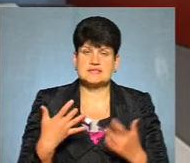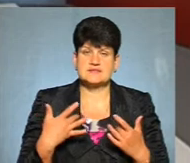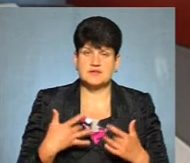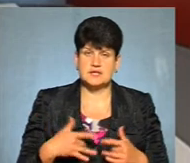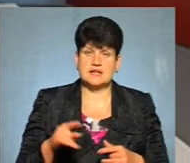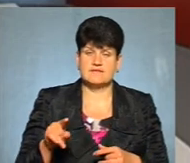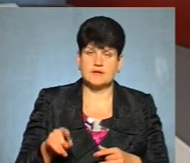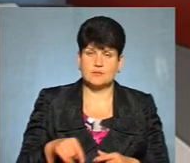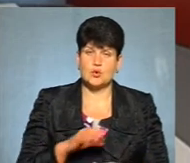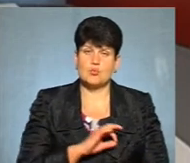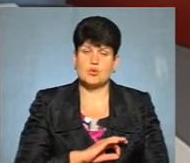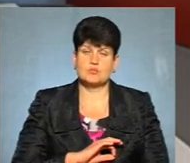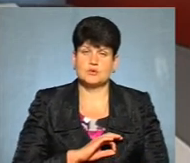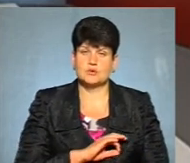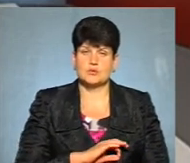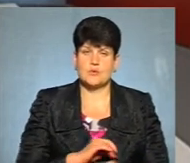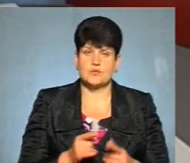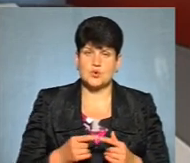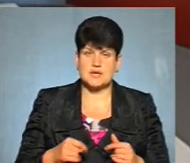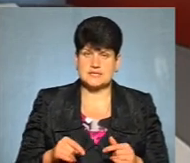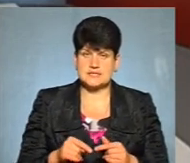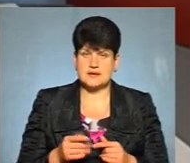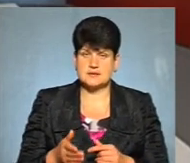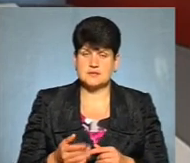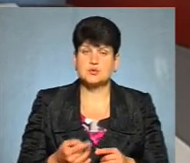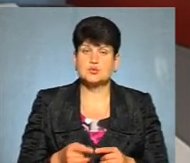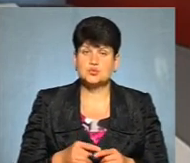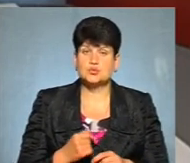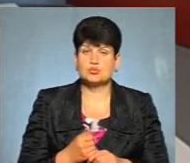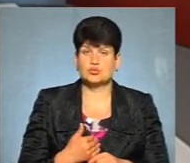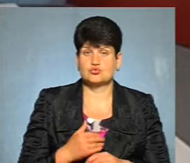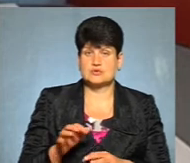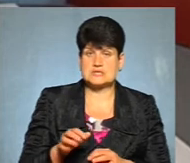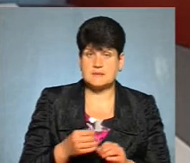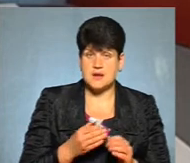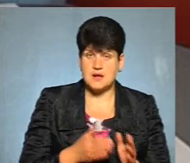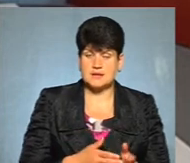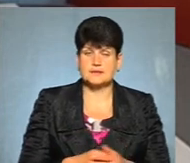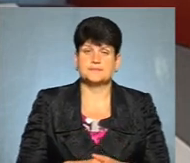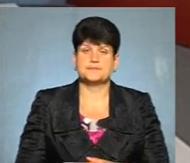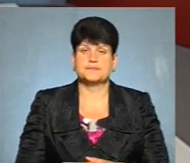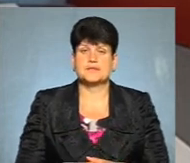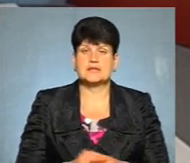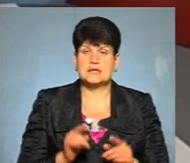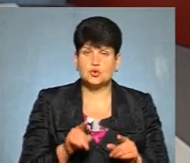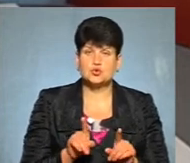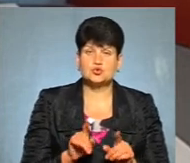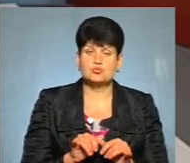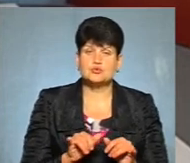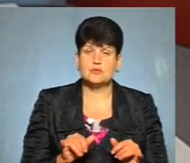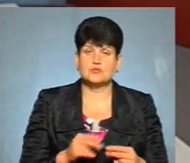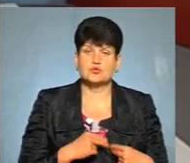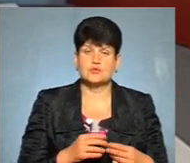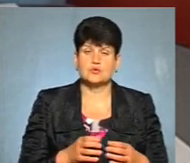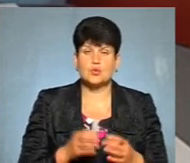вимогу профспілкової організації. Цю функцію хочуть від нас забрати. Для того, щоб розвивати в трудових